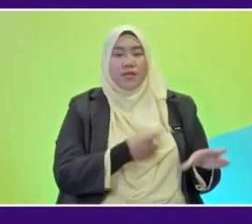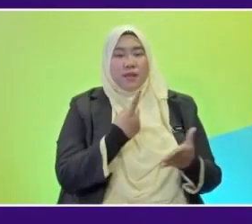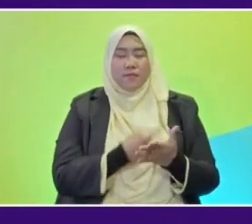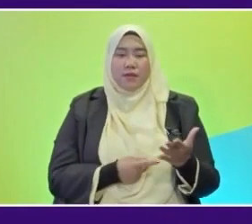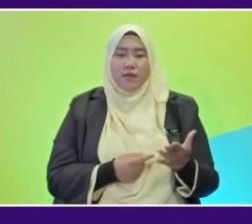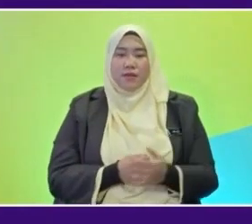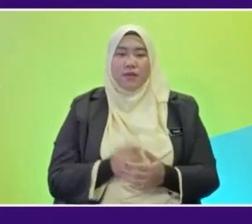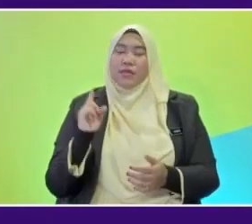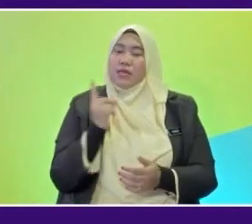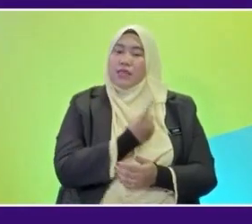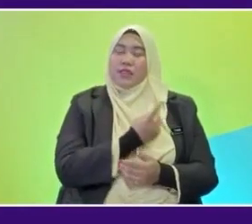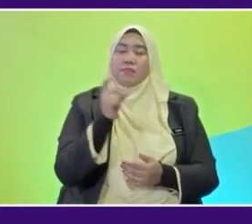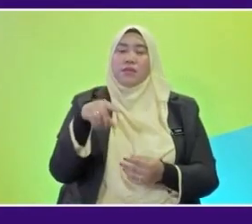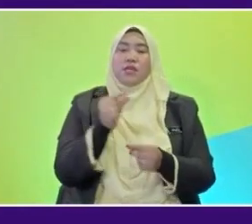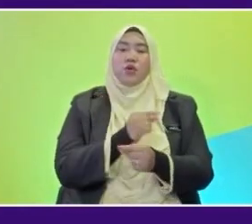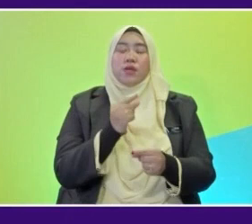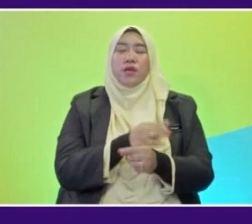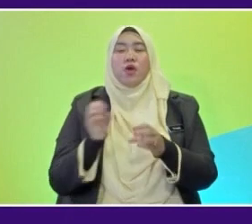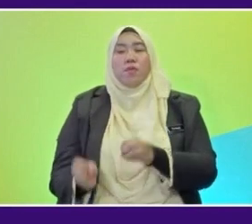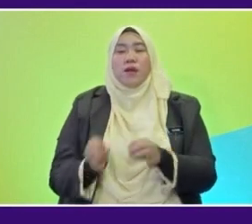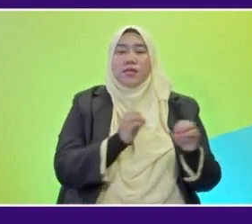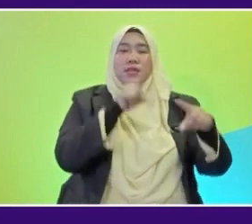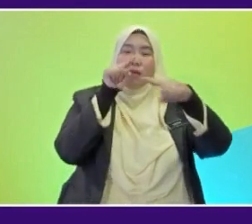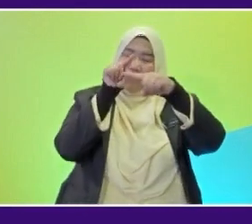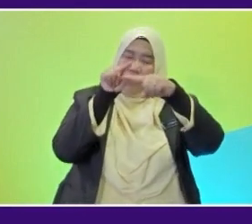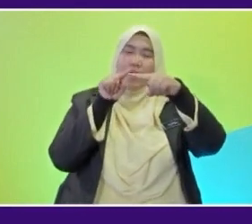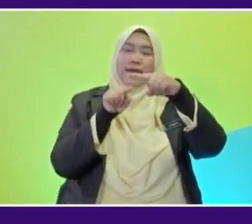kita karena menggunakan operasi bahagia